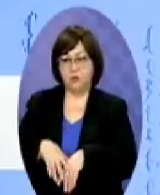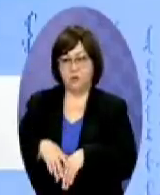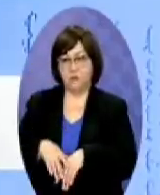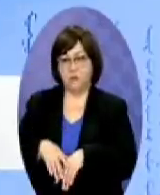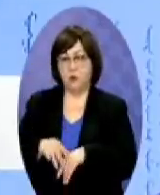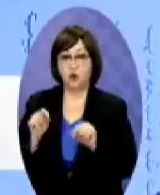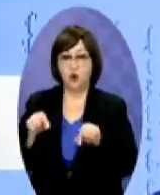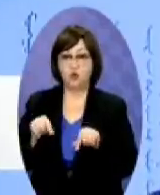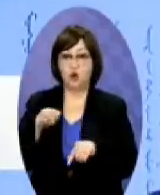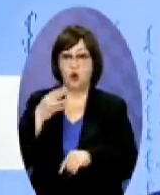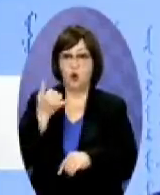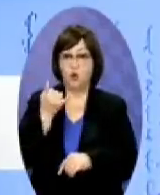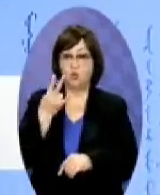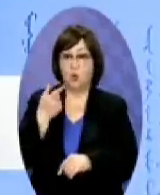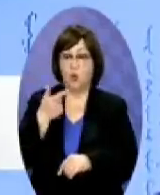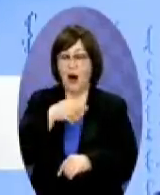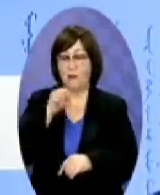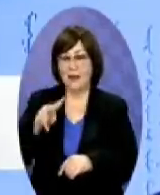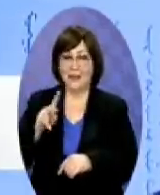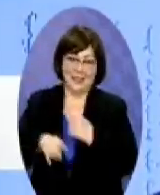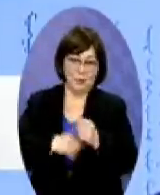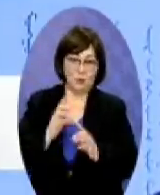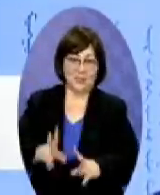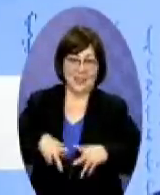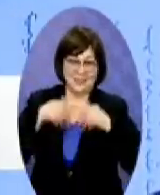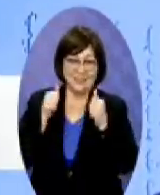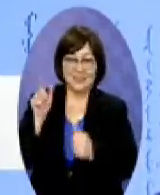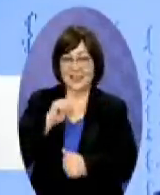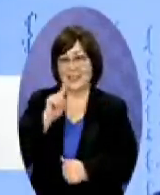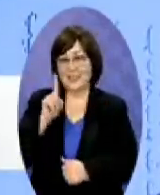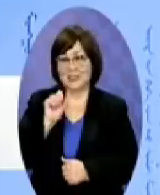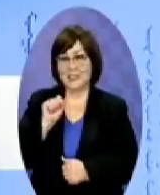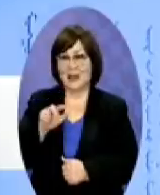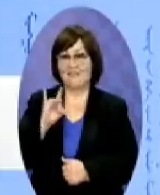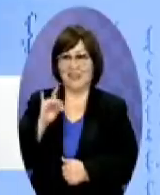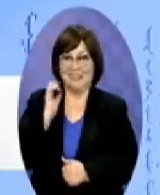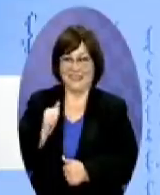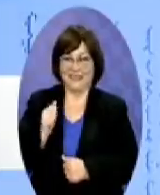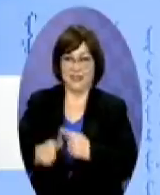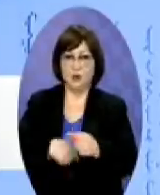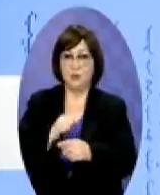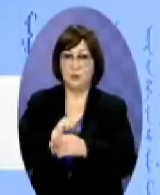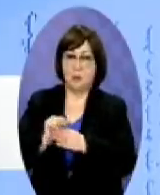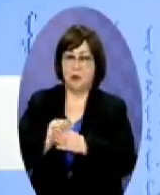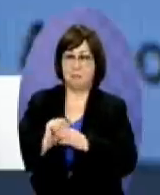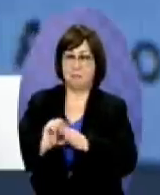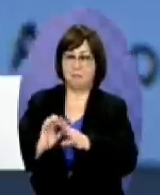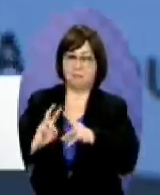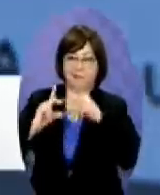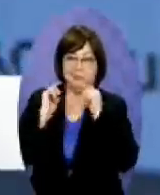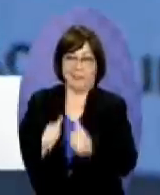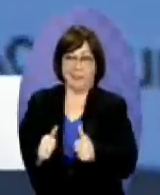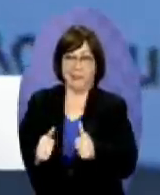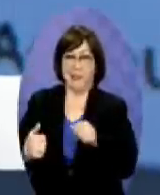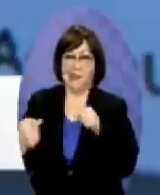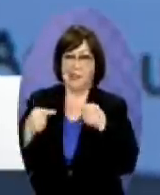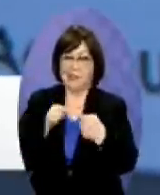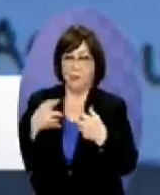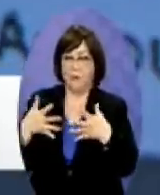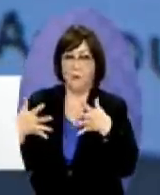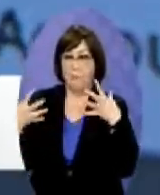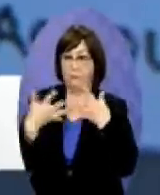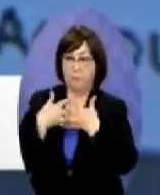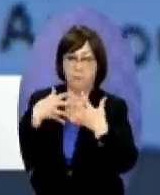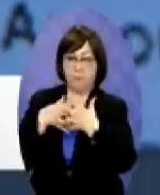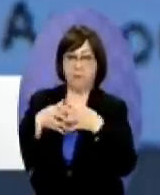гээд шинжилсэн сайжруулсан загвартаа энэ понтийг илүү сайжруулад оруулж байгаа. Монгол хөгжлийн